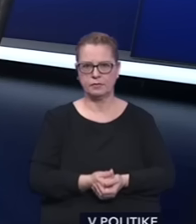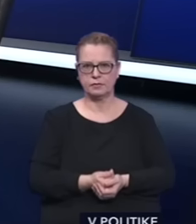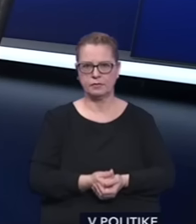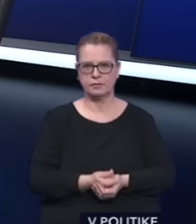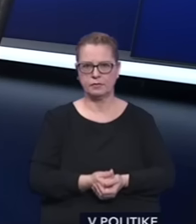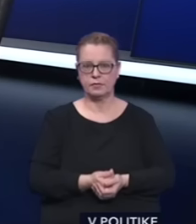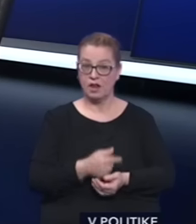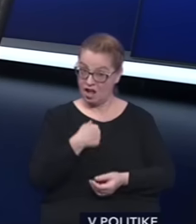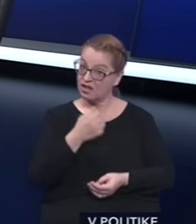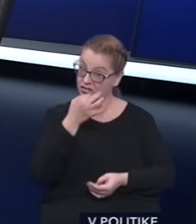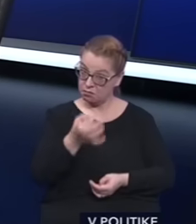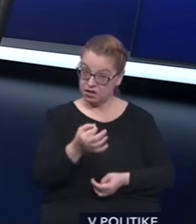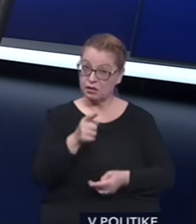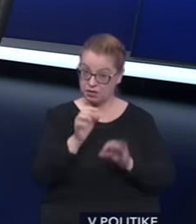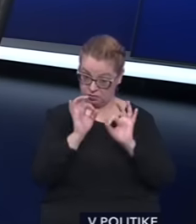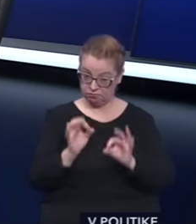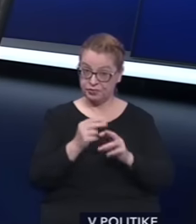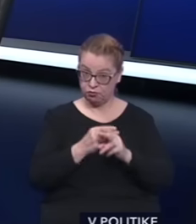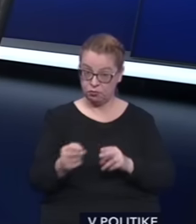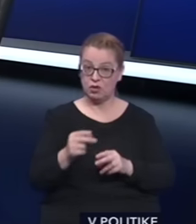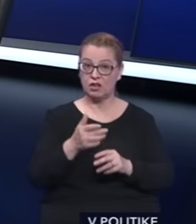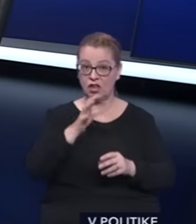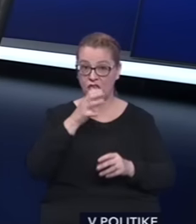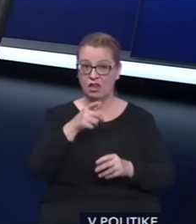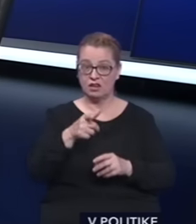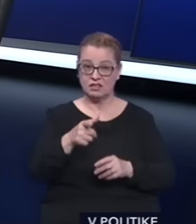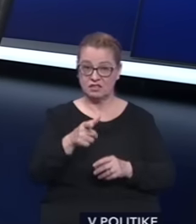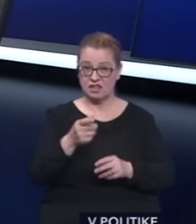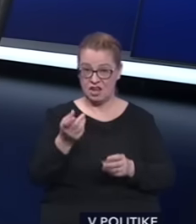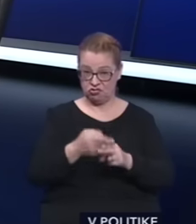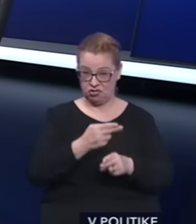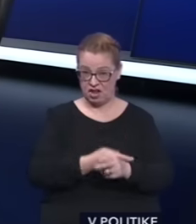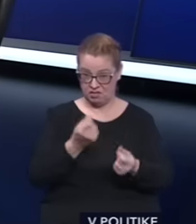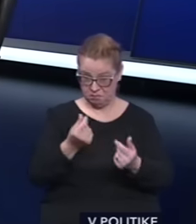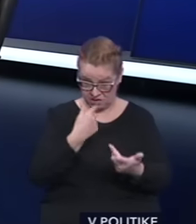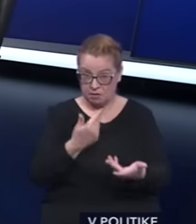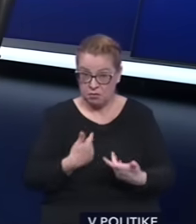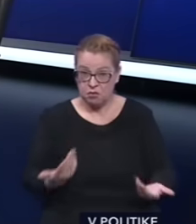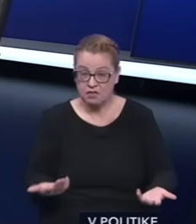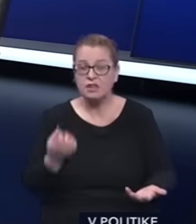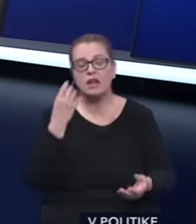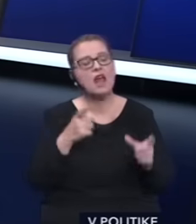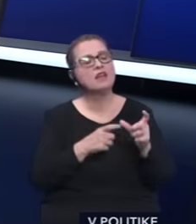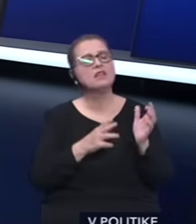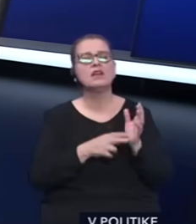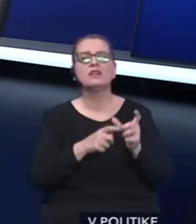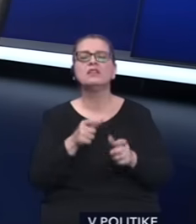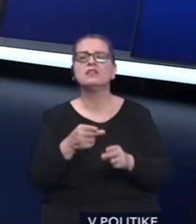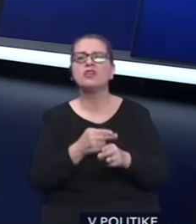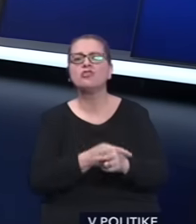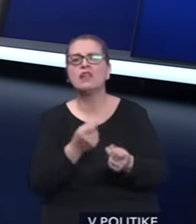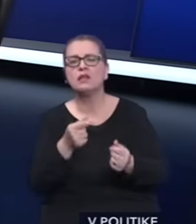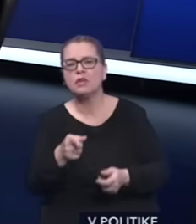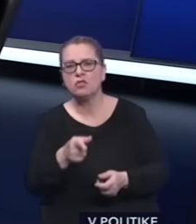tak chlastať za štátne peniaze? Dajte mi nejakú zmysluplnú otázku, nech si takýmto spôsobom... A vy mi to povedzte. Kedy SNS tak chlastala za štátne peniaze? Pán